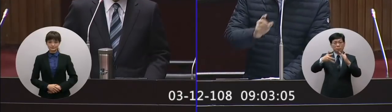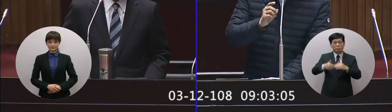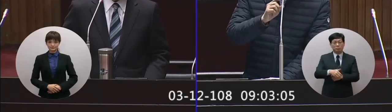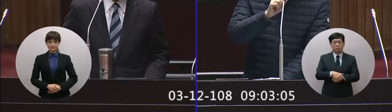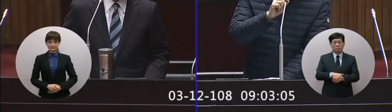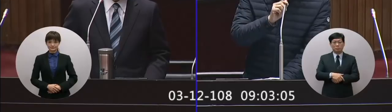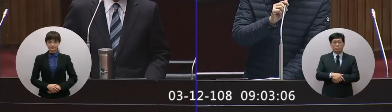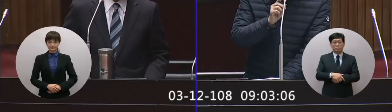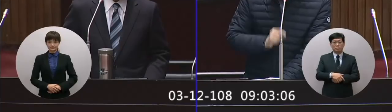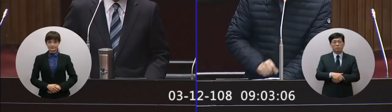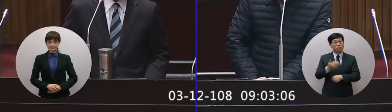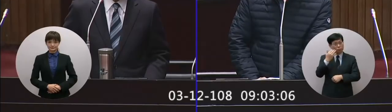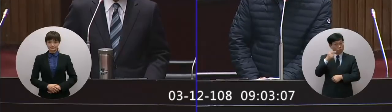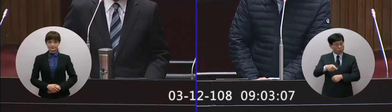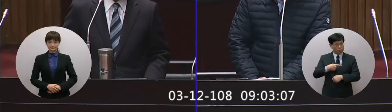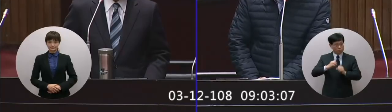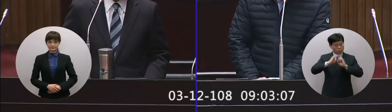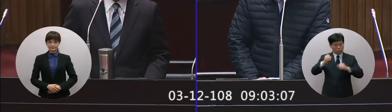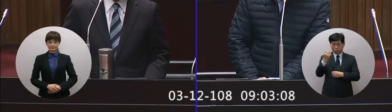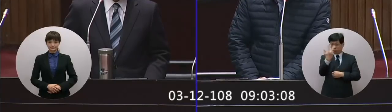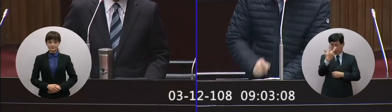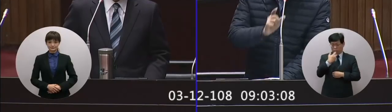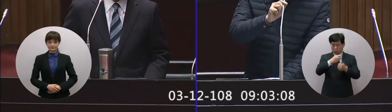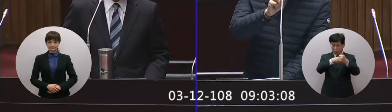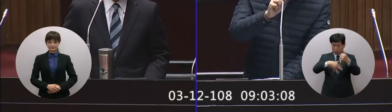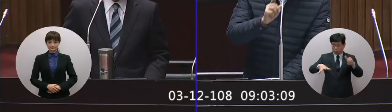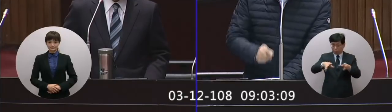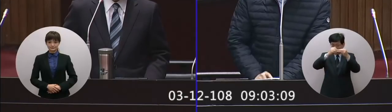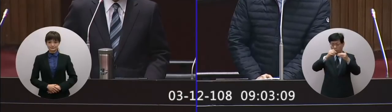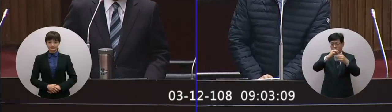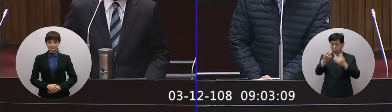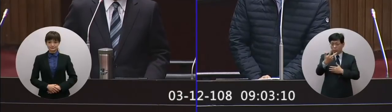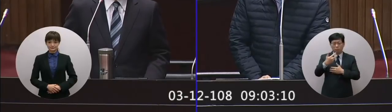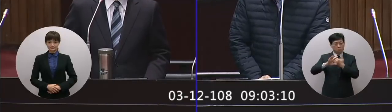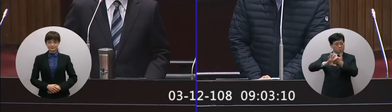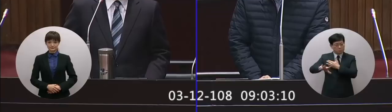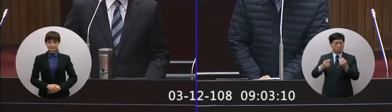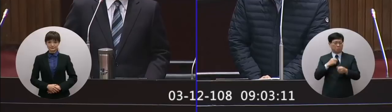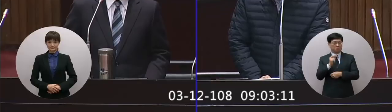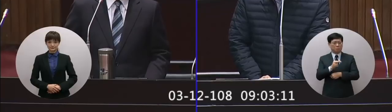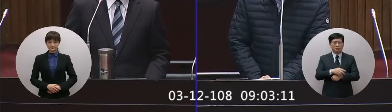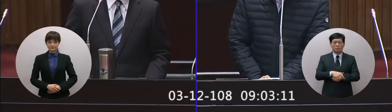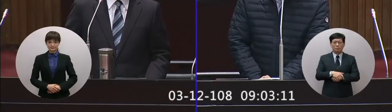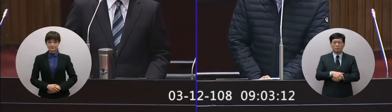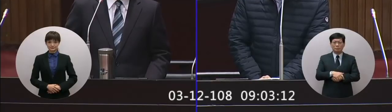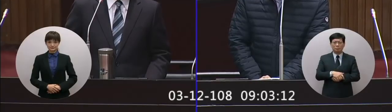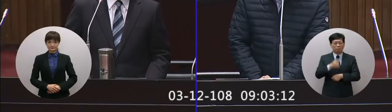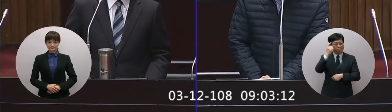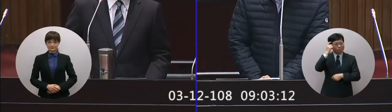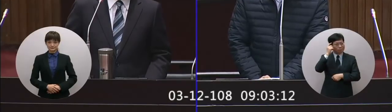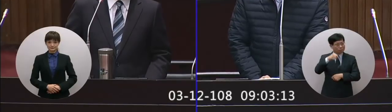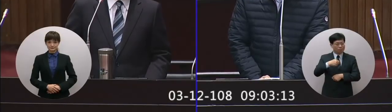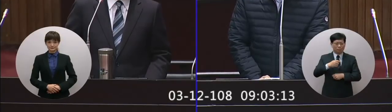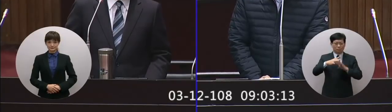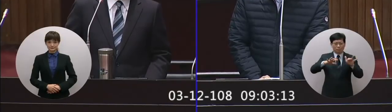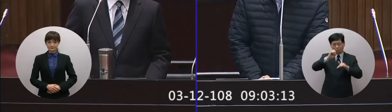是，就这个公布的7大纲领，今天的外界很多人认为说，